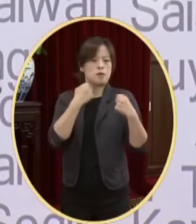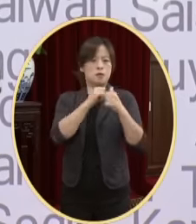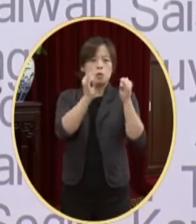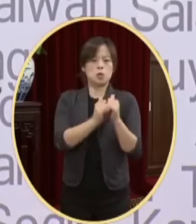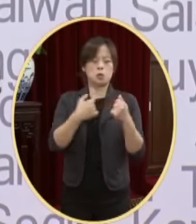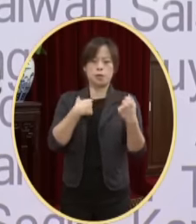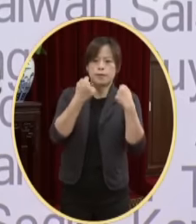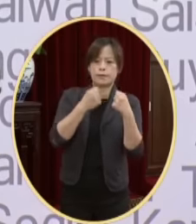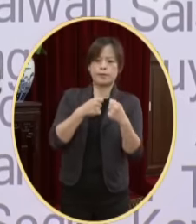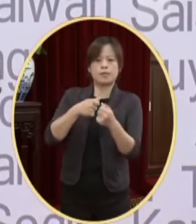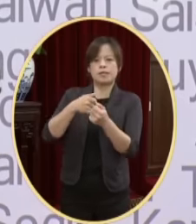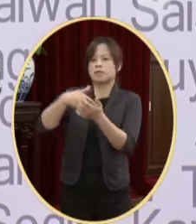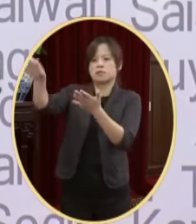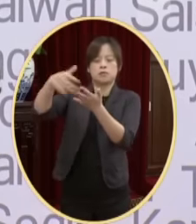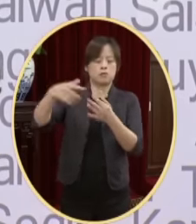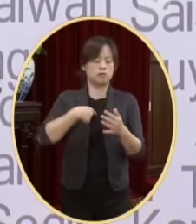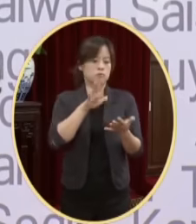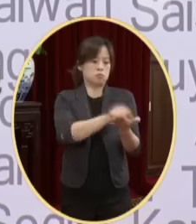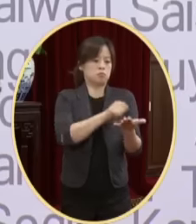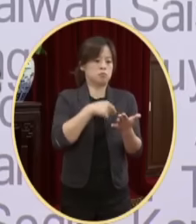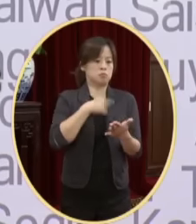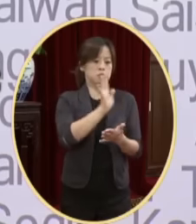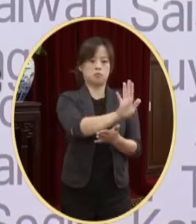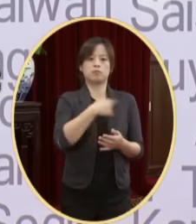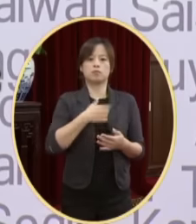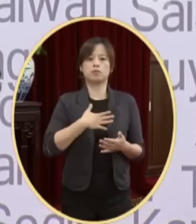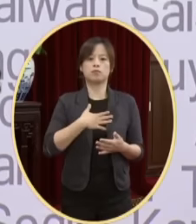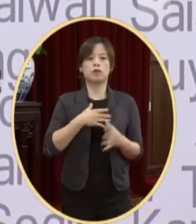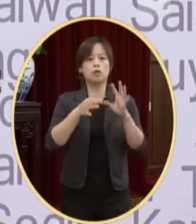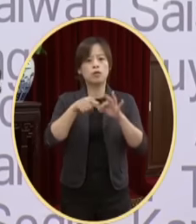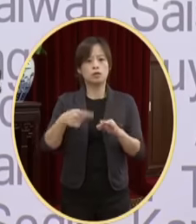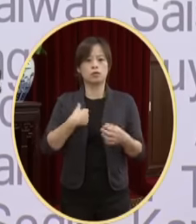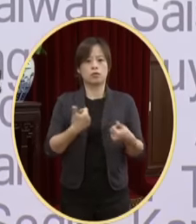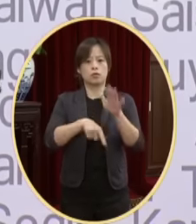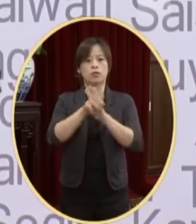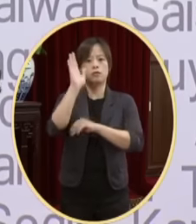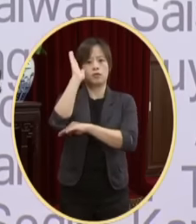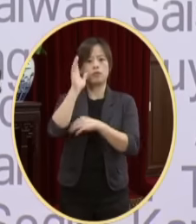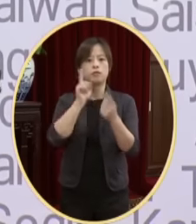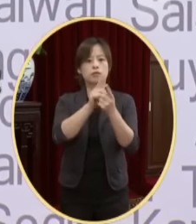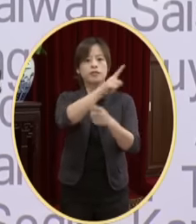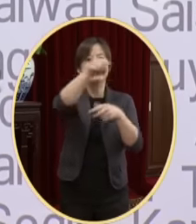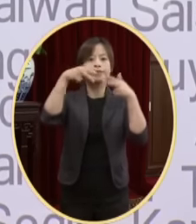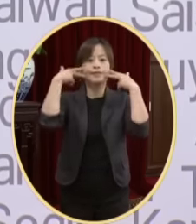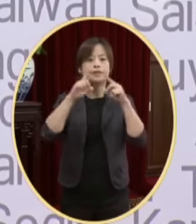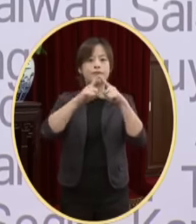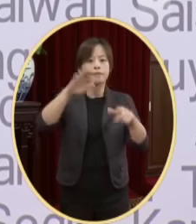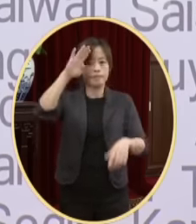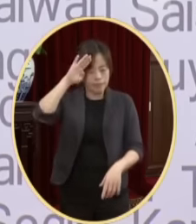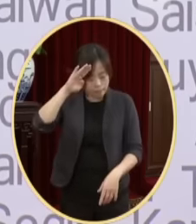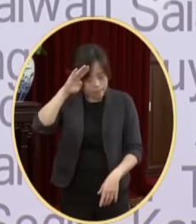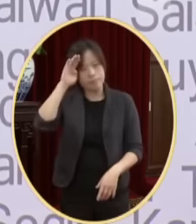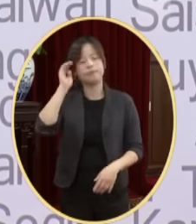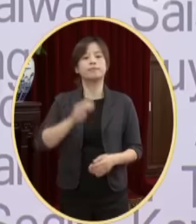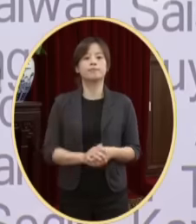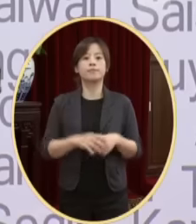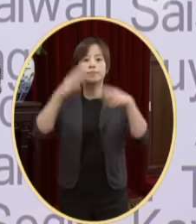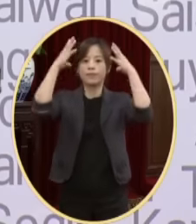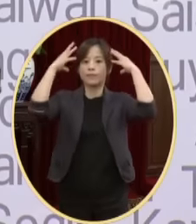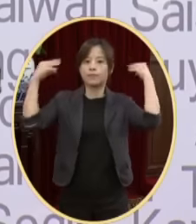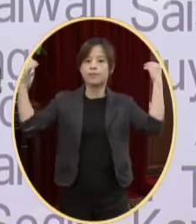度来书写历史，为此我代表政府向原住民族道歉。荷